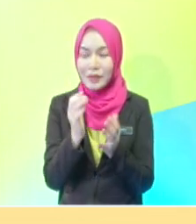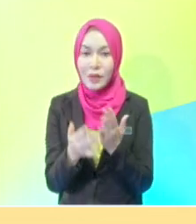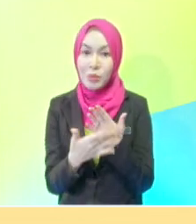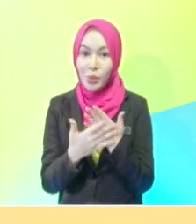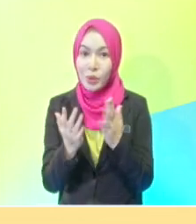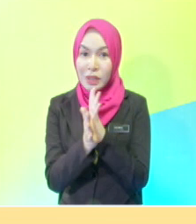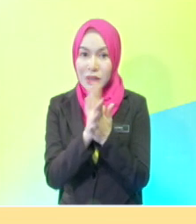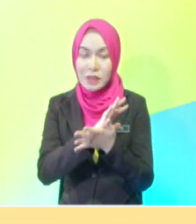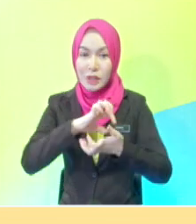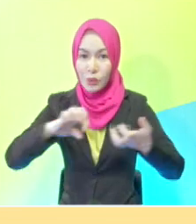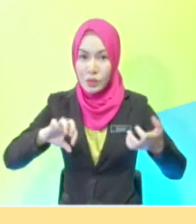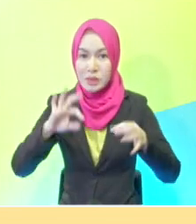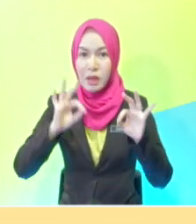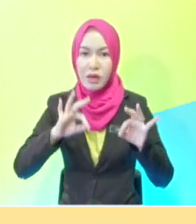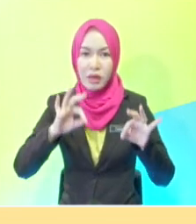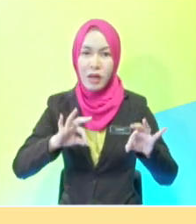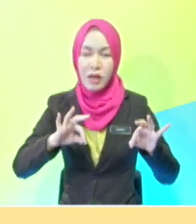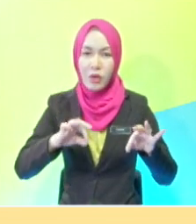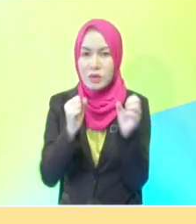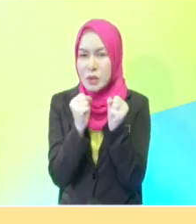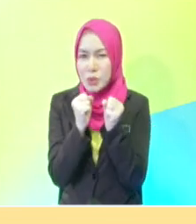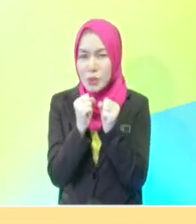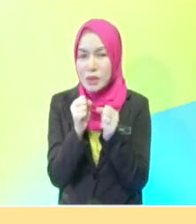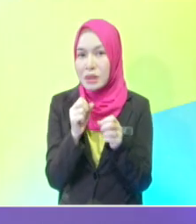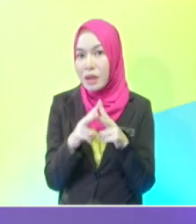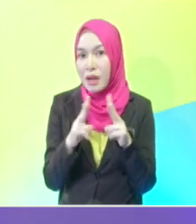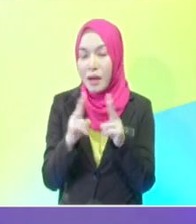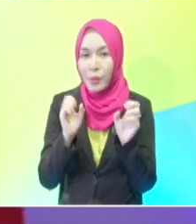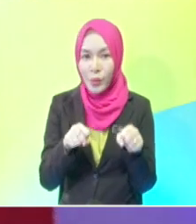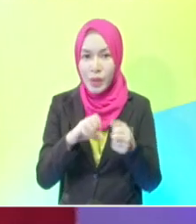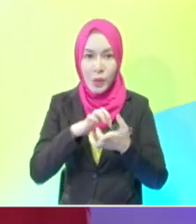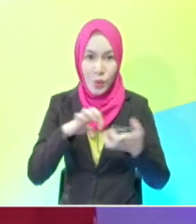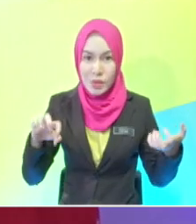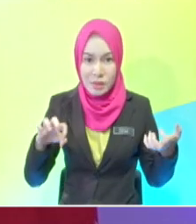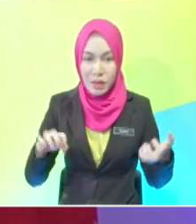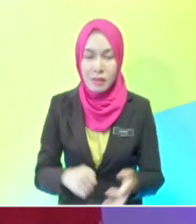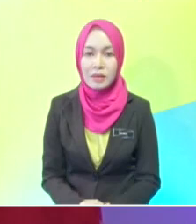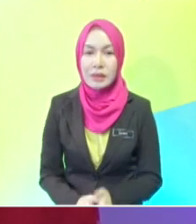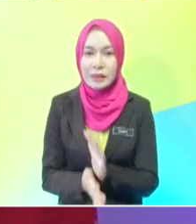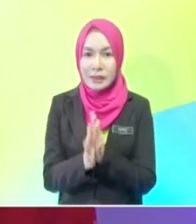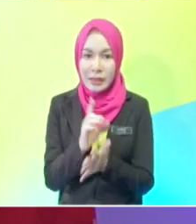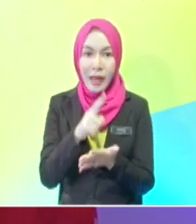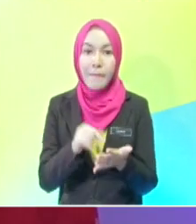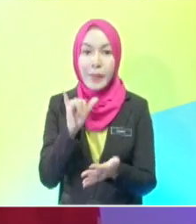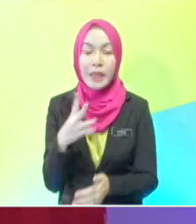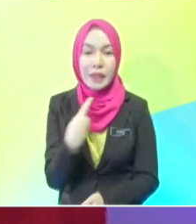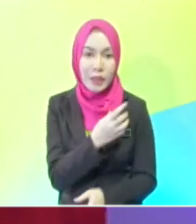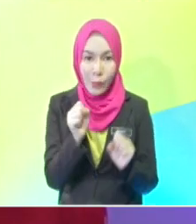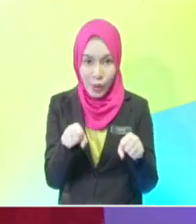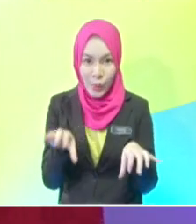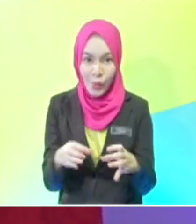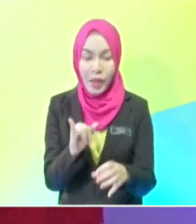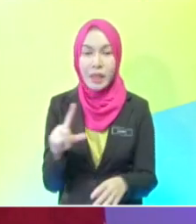rusaklah Billy terlalu sejuk dia jadi rusak Jadi apa yang kita buat adalah kita ambil gen yang boleh bertoleransi